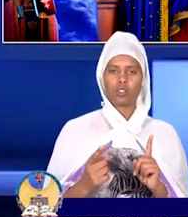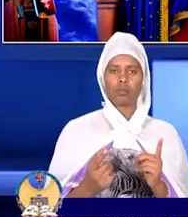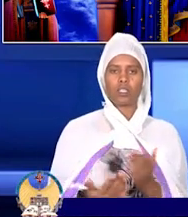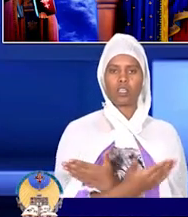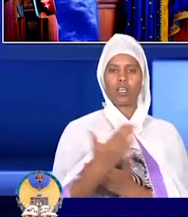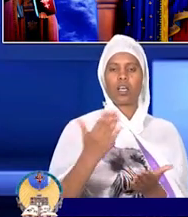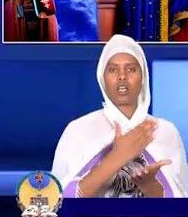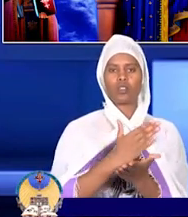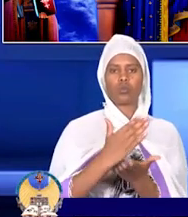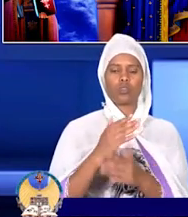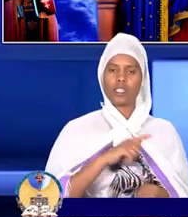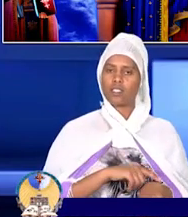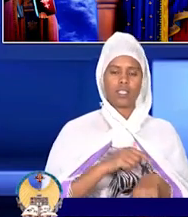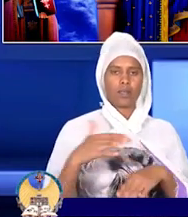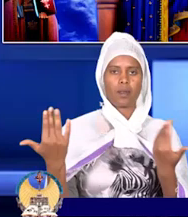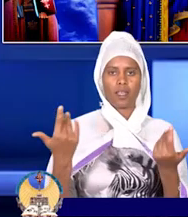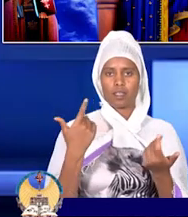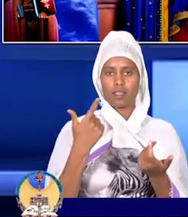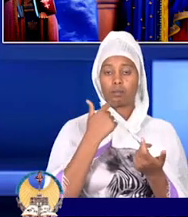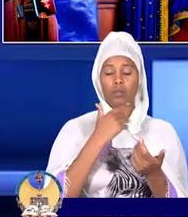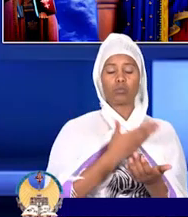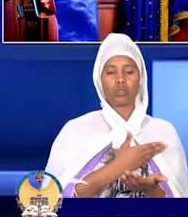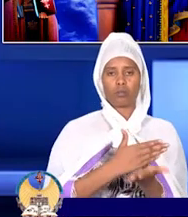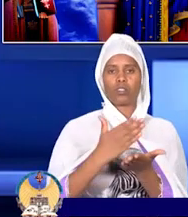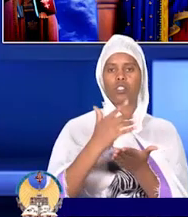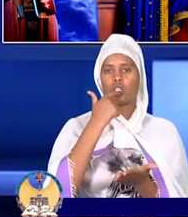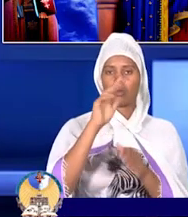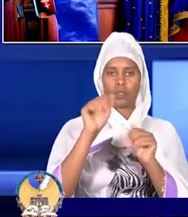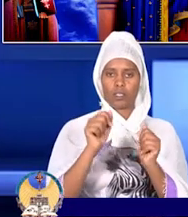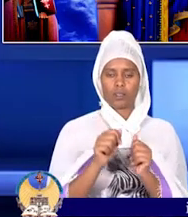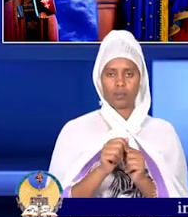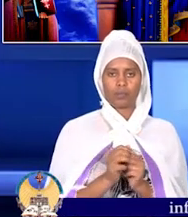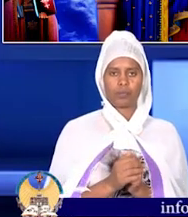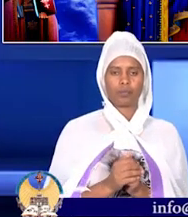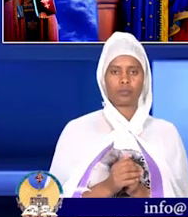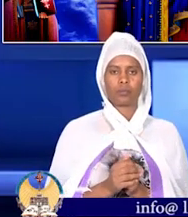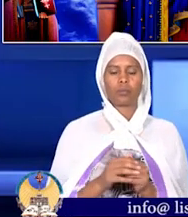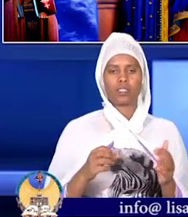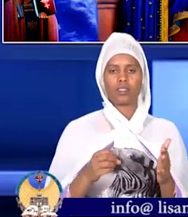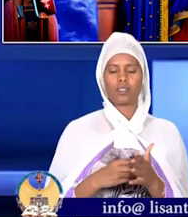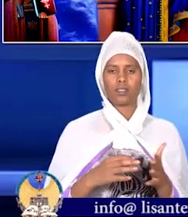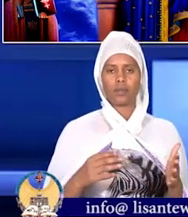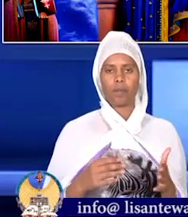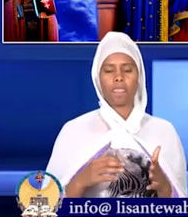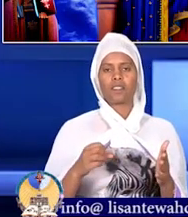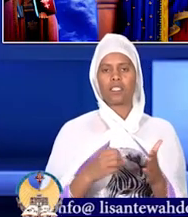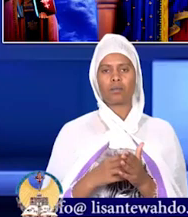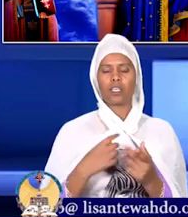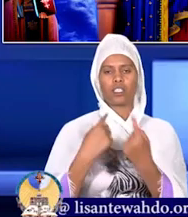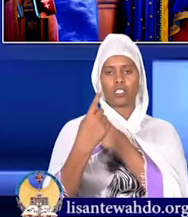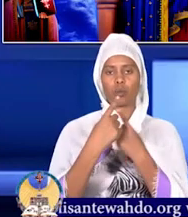ቶም ቀዳሞት ከየ ዘንተወልኩም ግዜ ይሓፅረኒ እናበለ ኣብነት እናጠቐሰ ይነግረና።